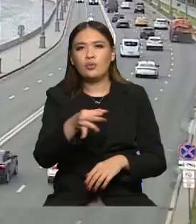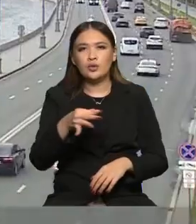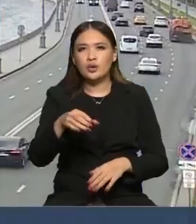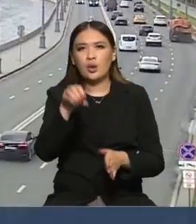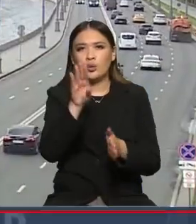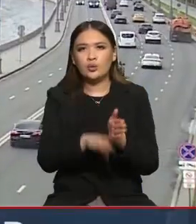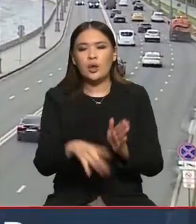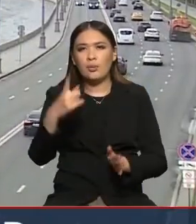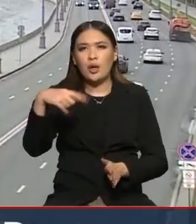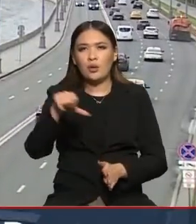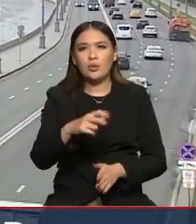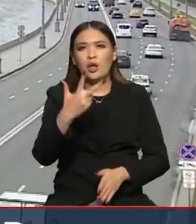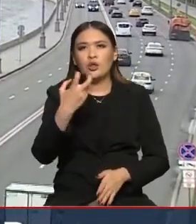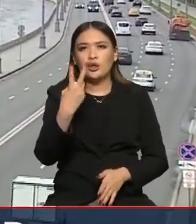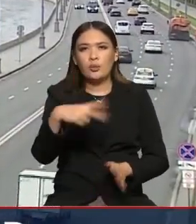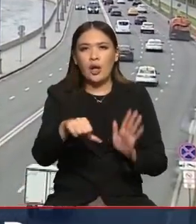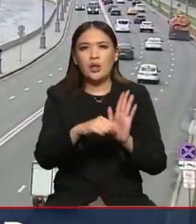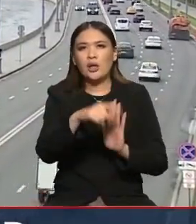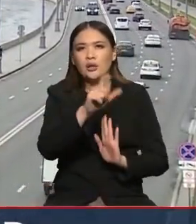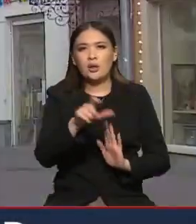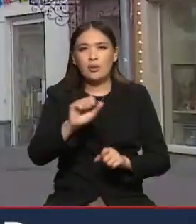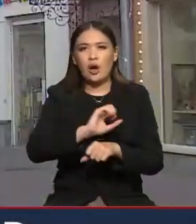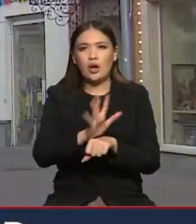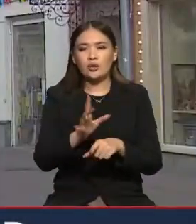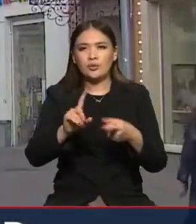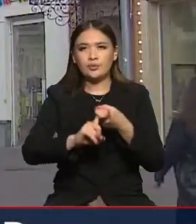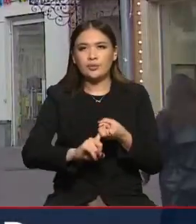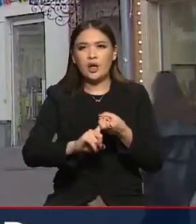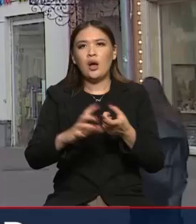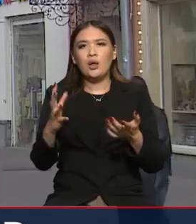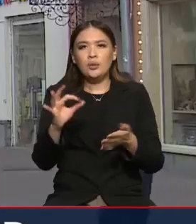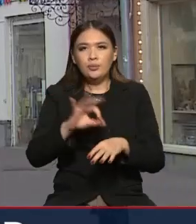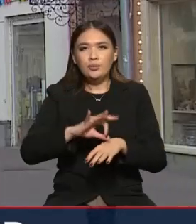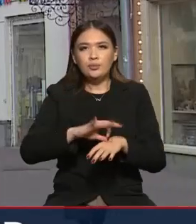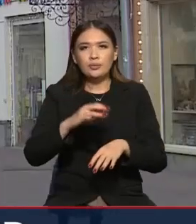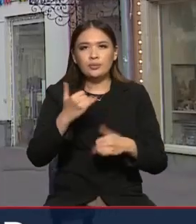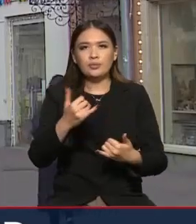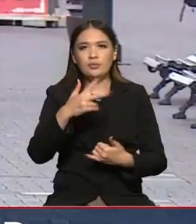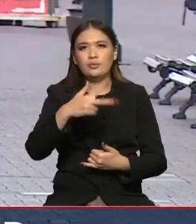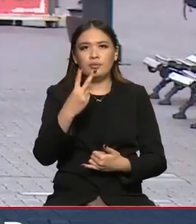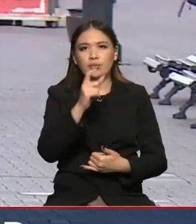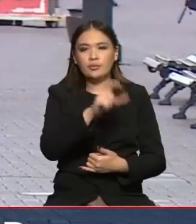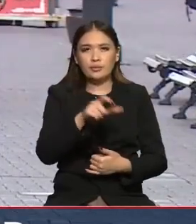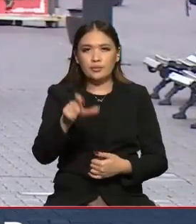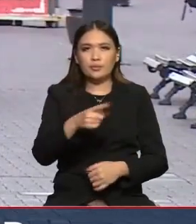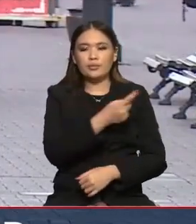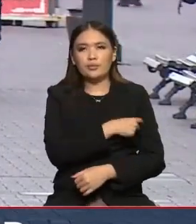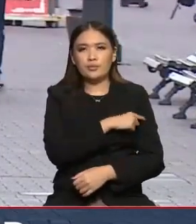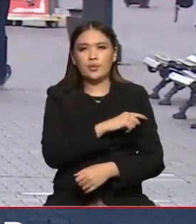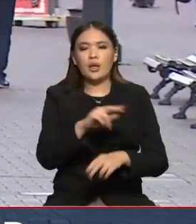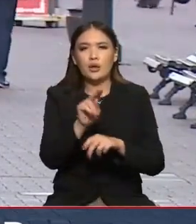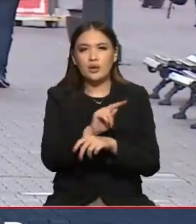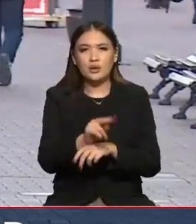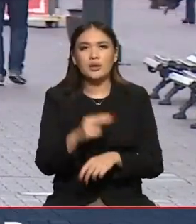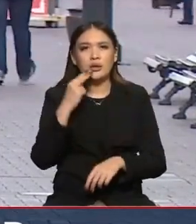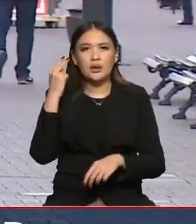соңғы бір аптада 26 адам коронавирус жұқтырған. Қазір 32 науқас ауруханада емделіп жатыр. Тұмау эпидемиясы